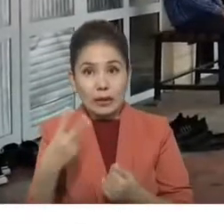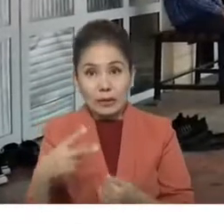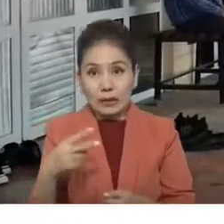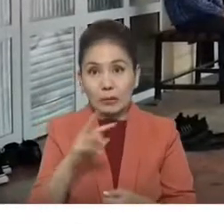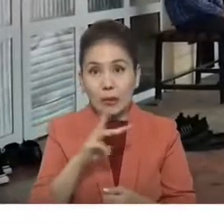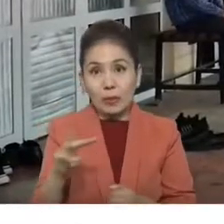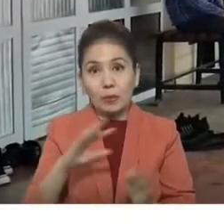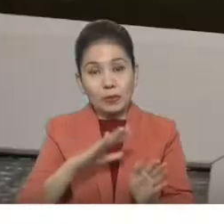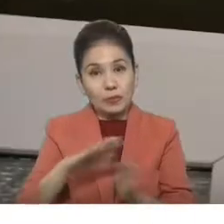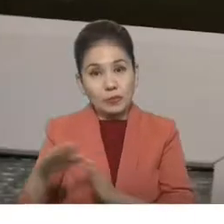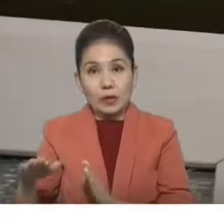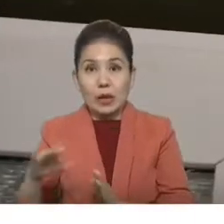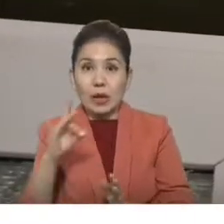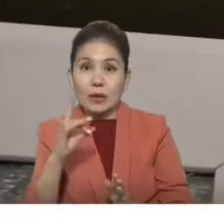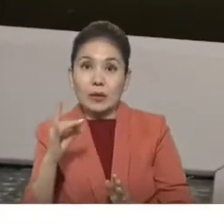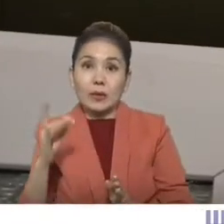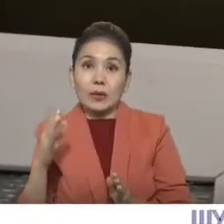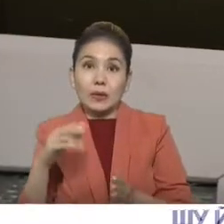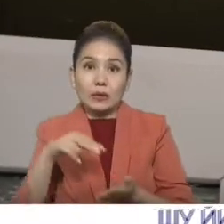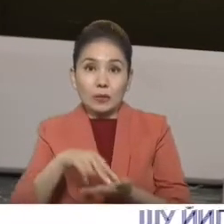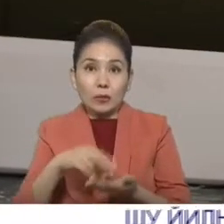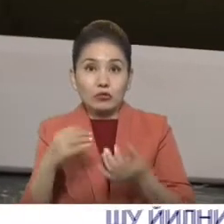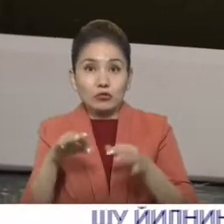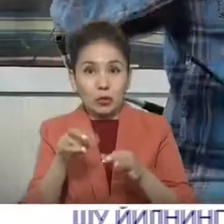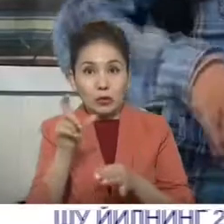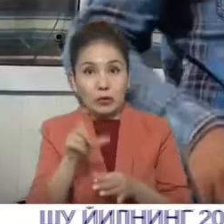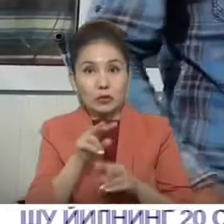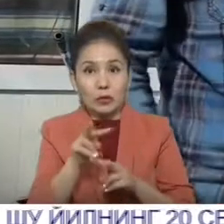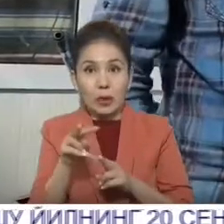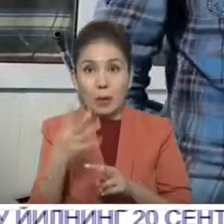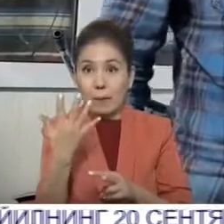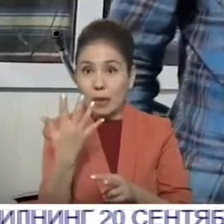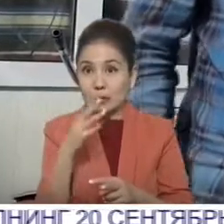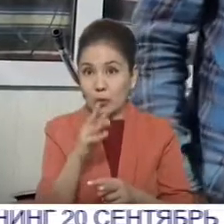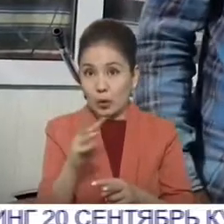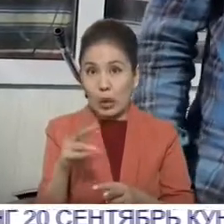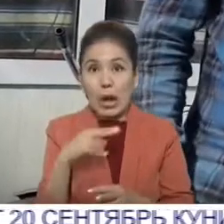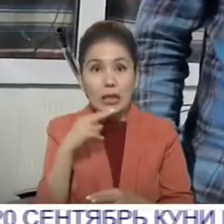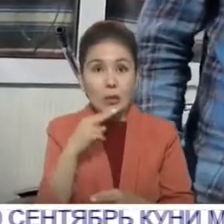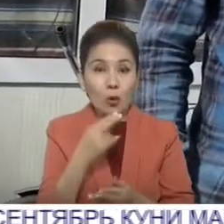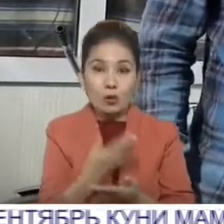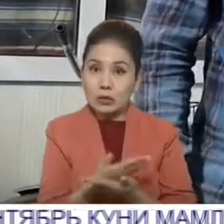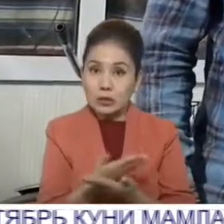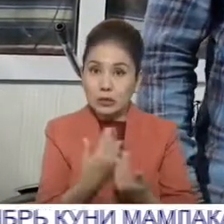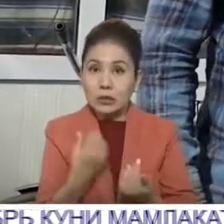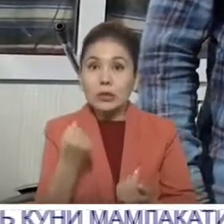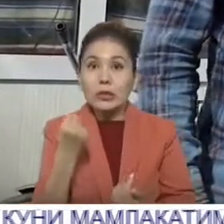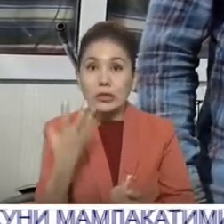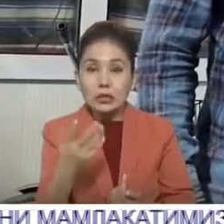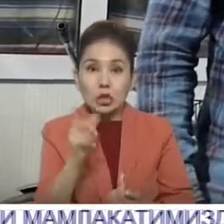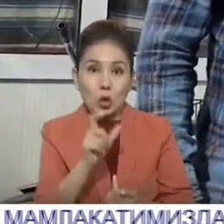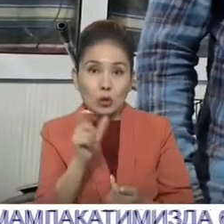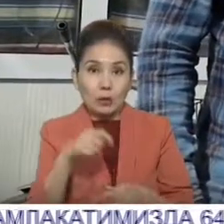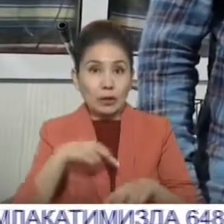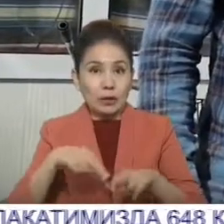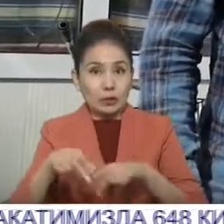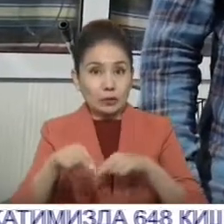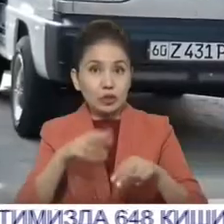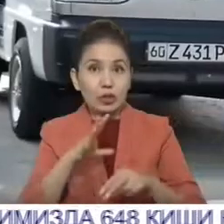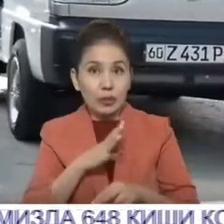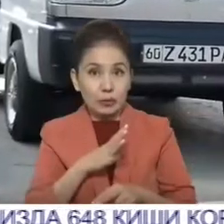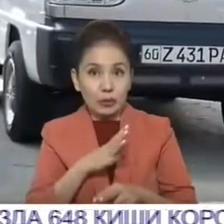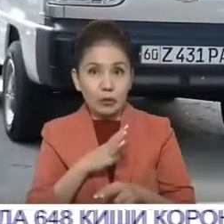дақиқа ўтиб, автотурargohning назоратчиси пайдо бўлди. 5 минут эътиборсизликда орқасидан нечта одам кириб чиқади-да бу